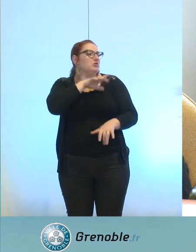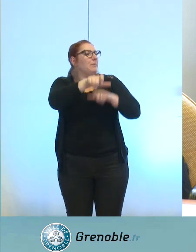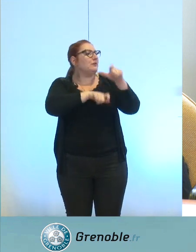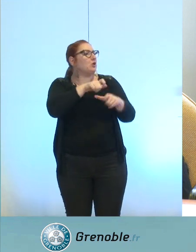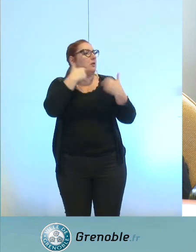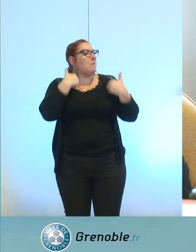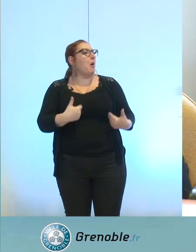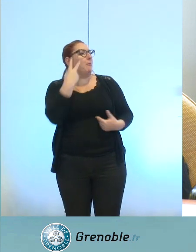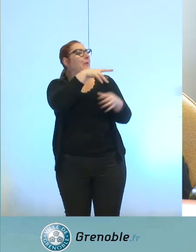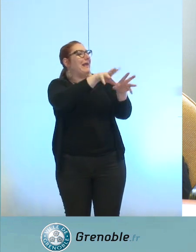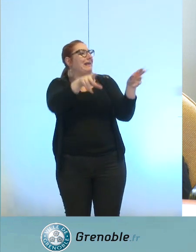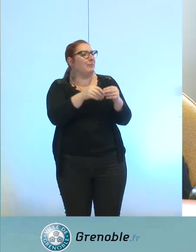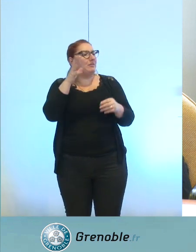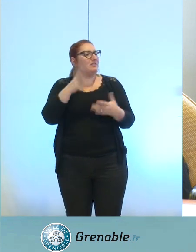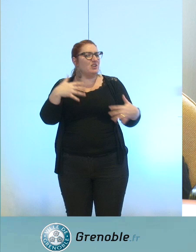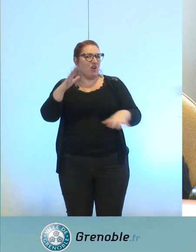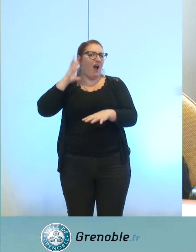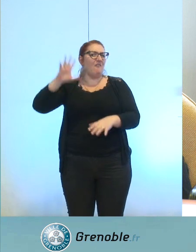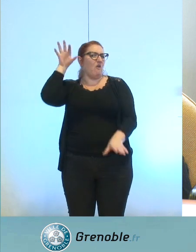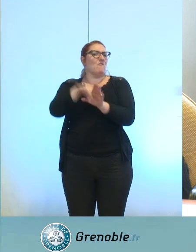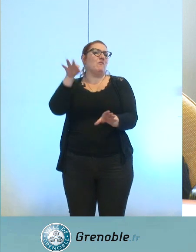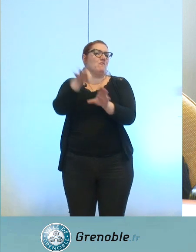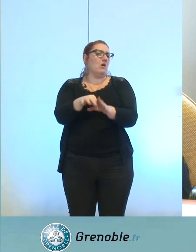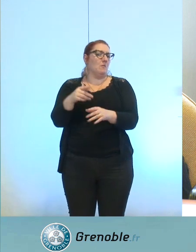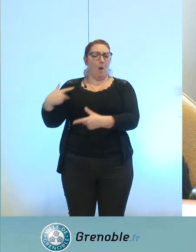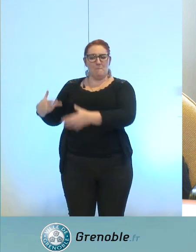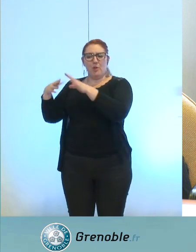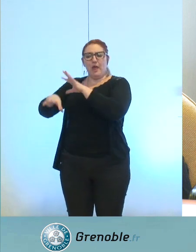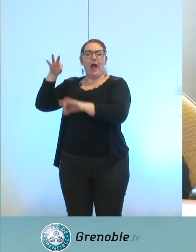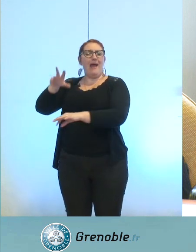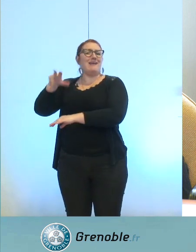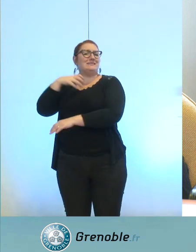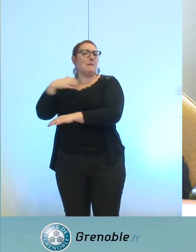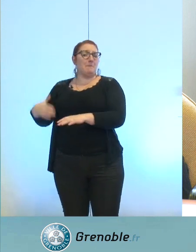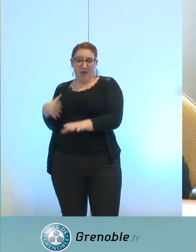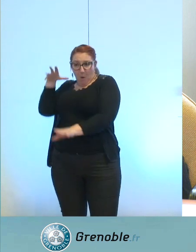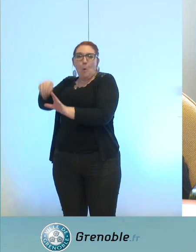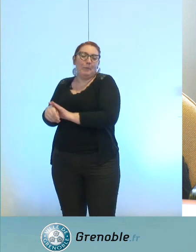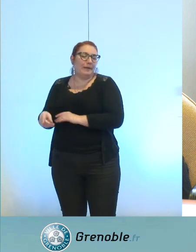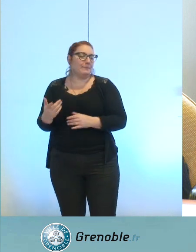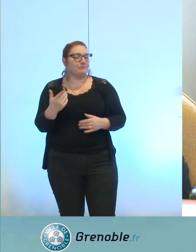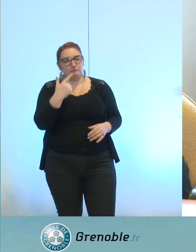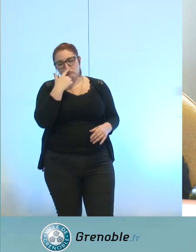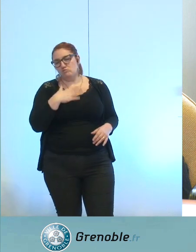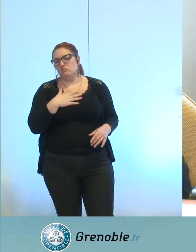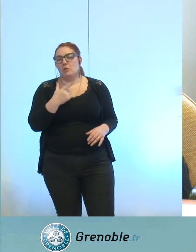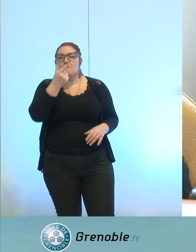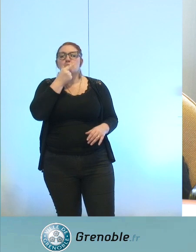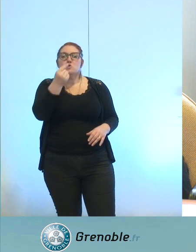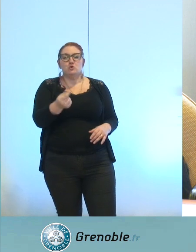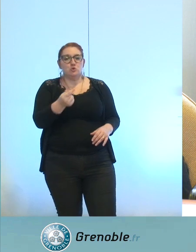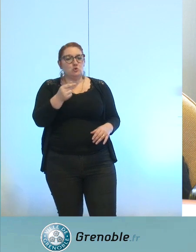participait déjà aux décisions du mandat précédent j'ai tendance à penser que Monsieur desto est une était une personne